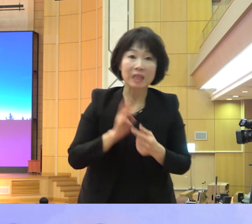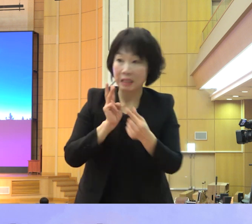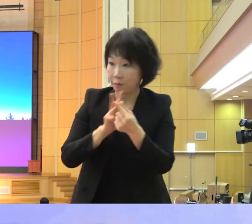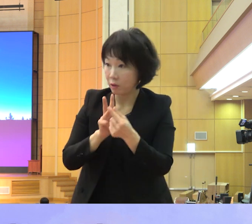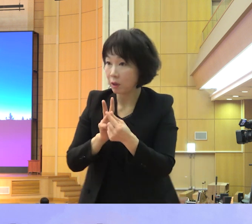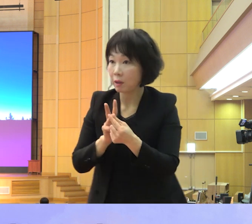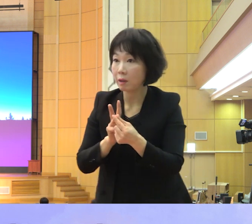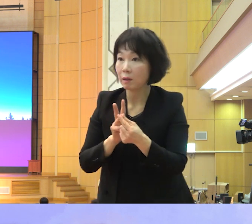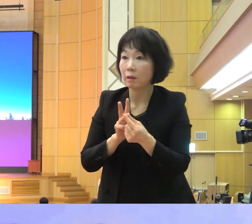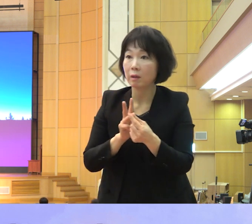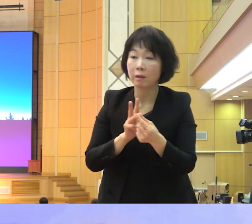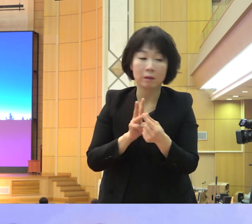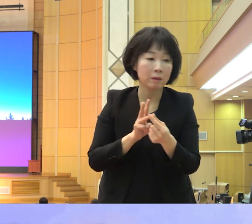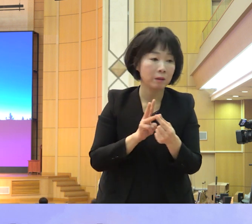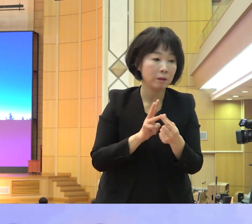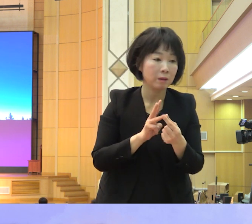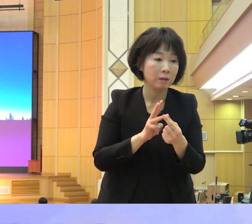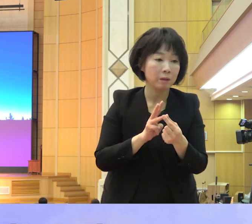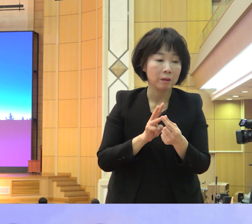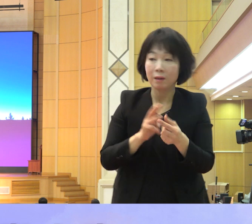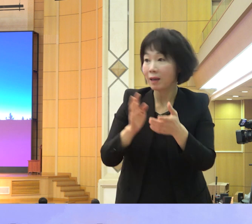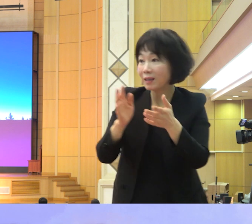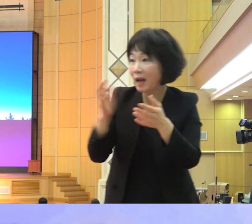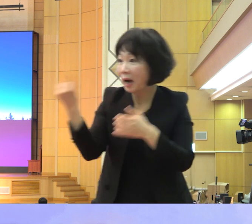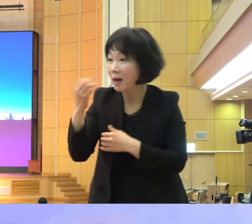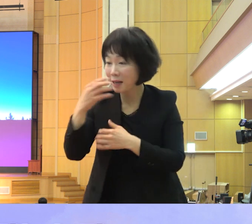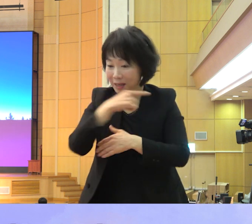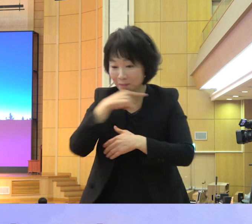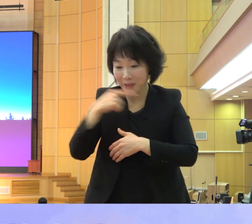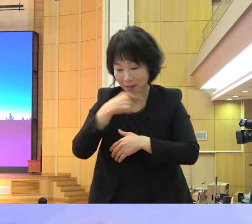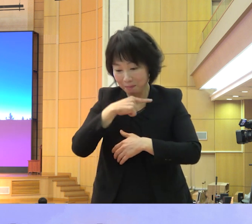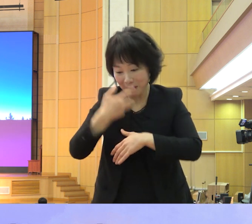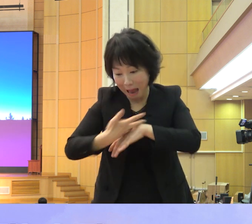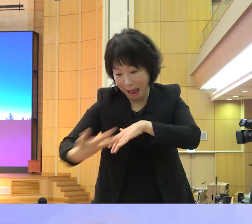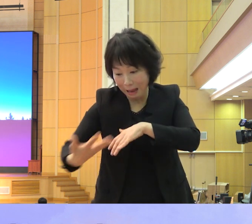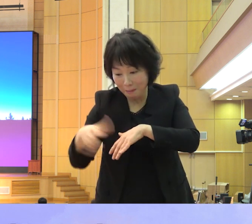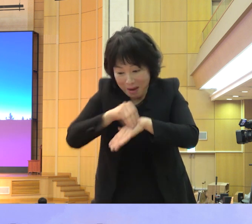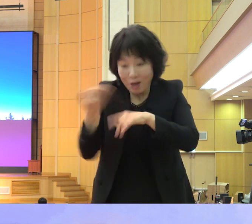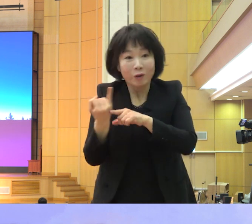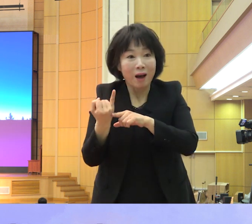예수님에게 손에 옷에다가 손댄 것뿐만이 아니고